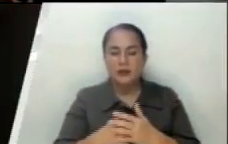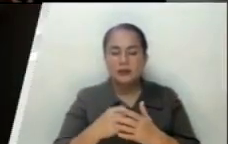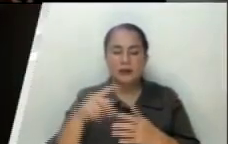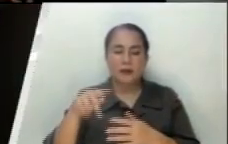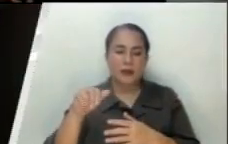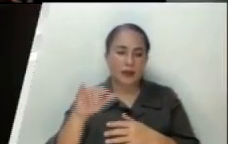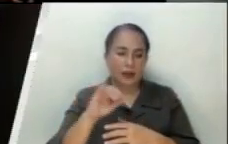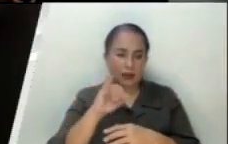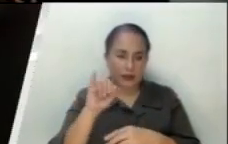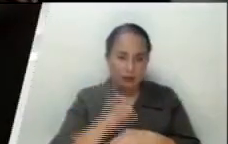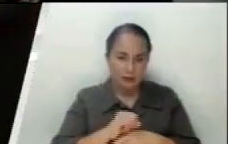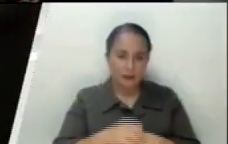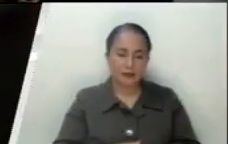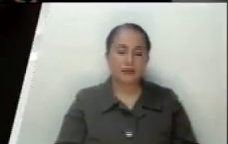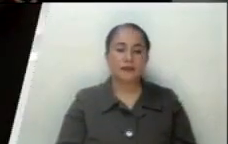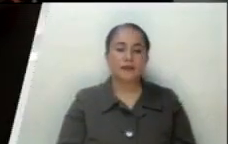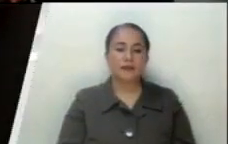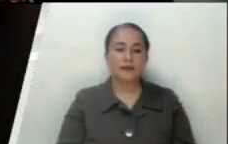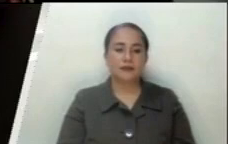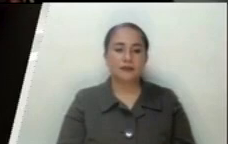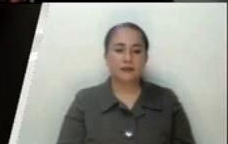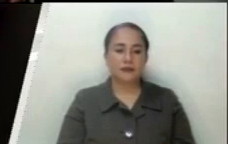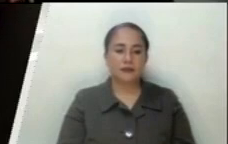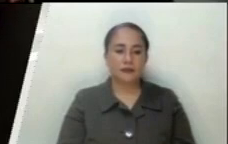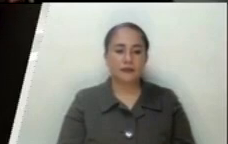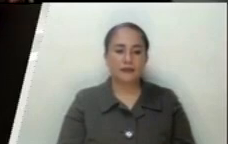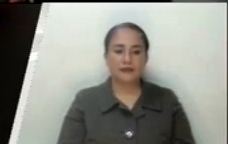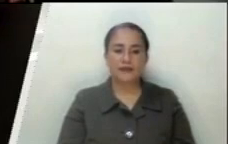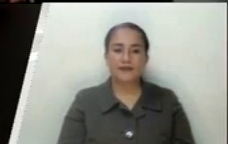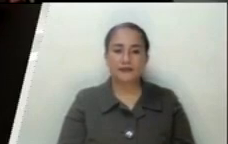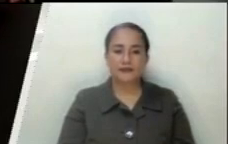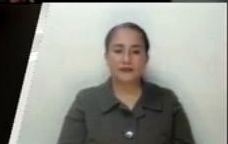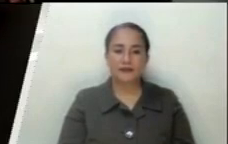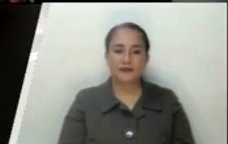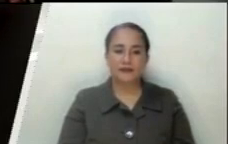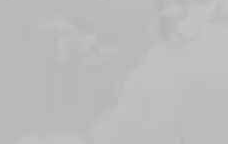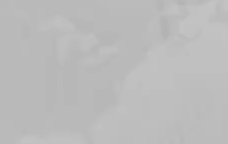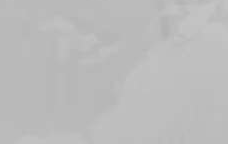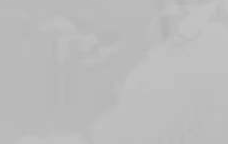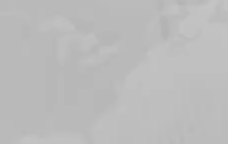para sa GMA integrated news Sandra aginaldo nakatutok